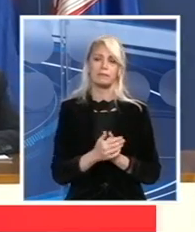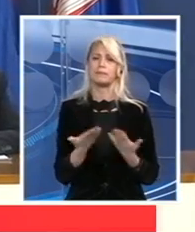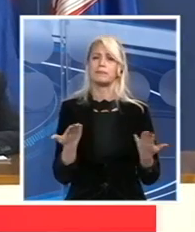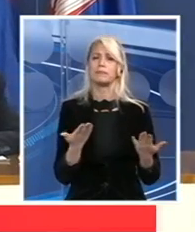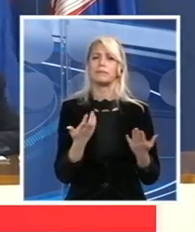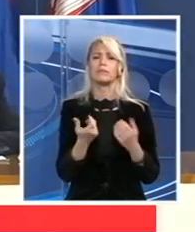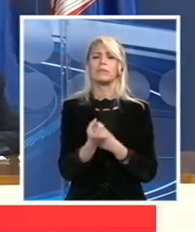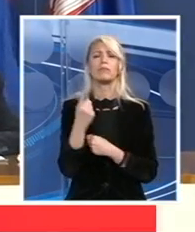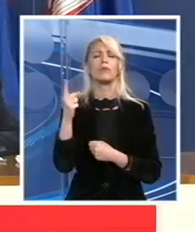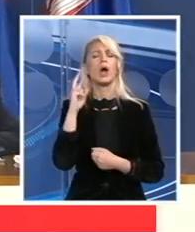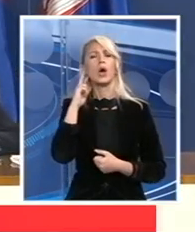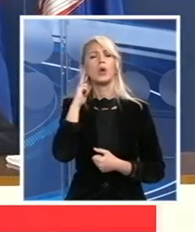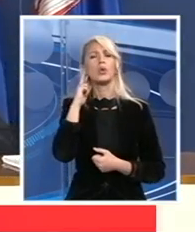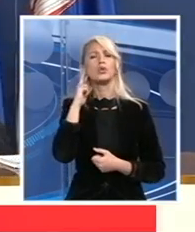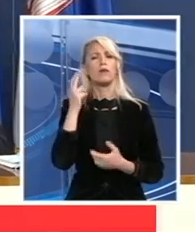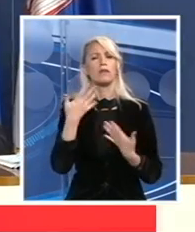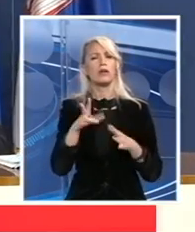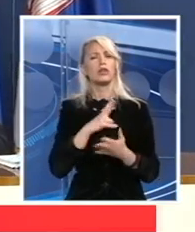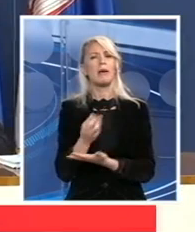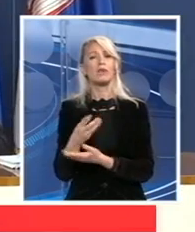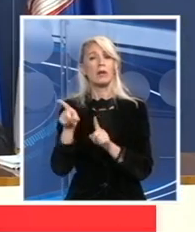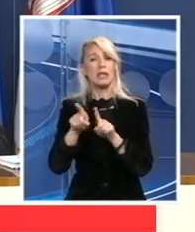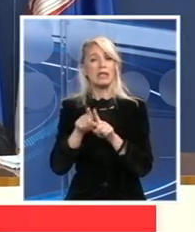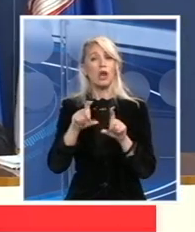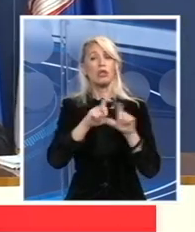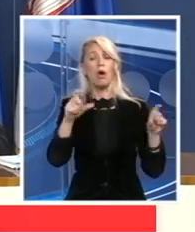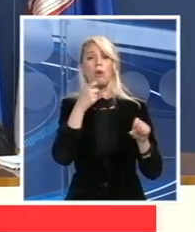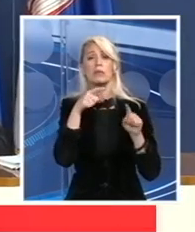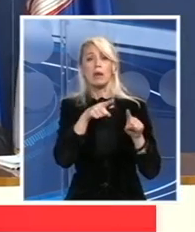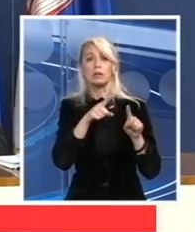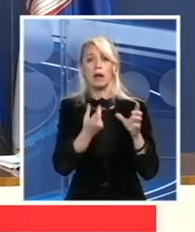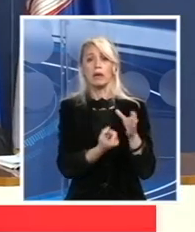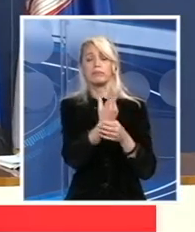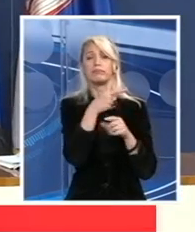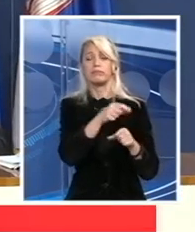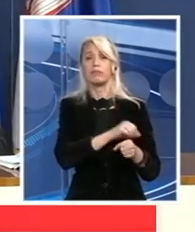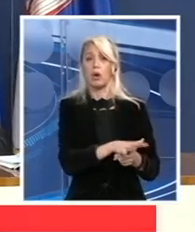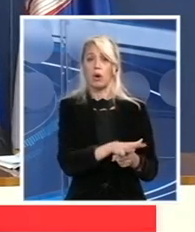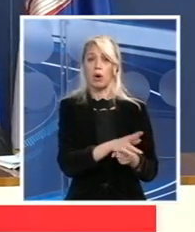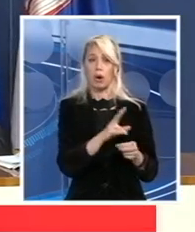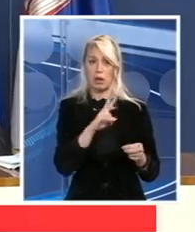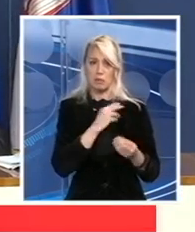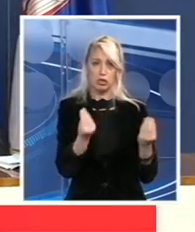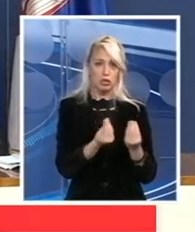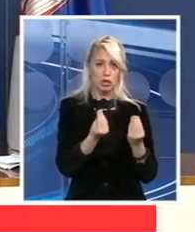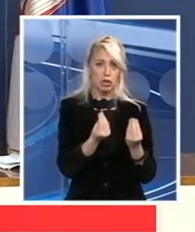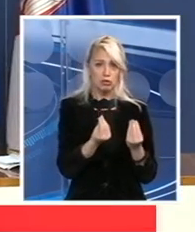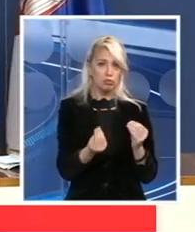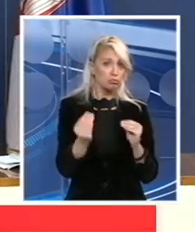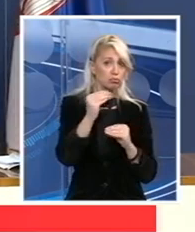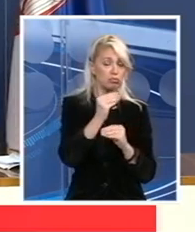se pojavila informacija da je u tamošnji dom za stare ušla ovaj korona? Da li imate nekih više informacija?